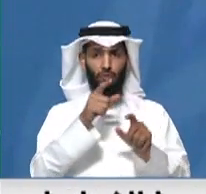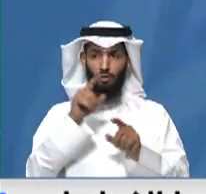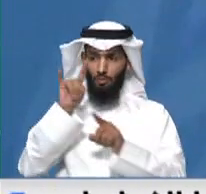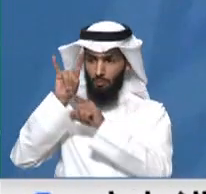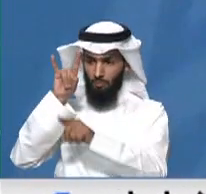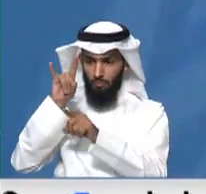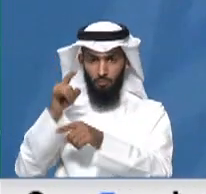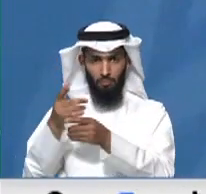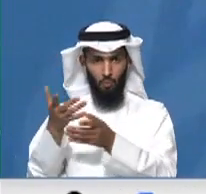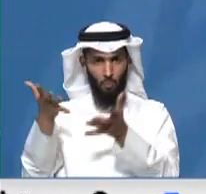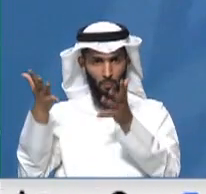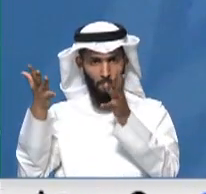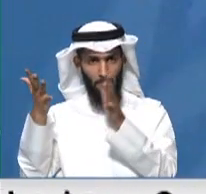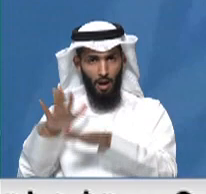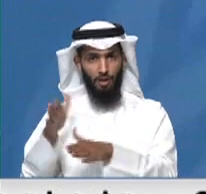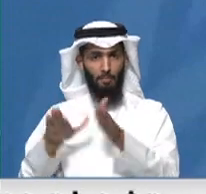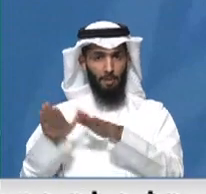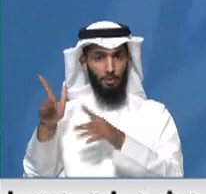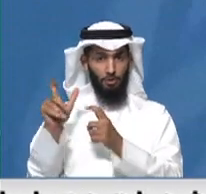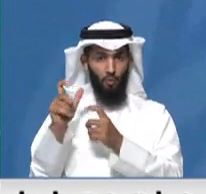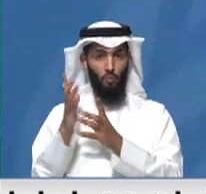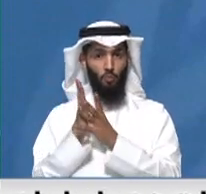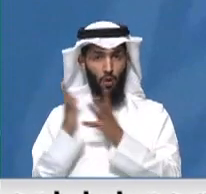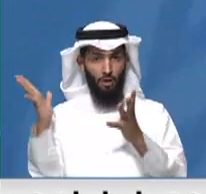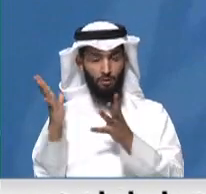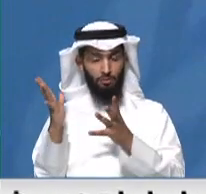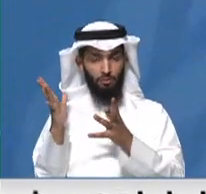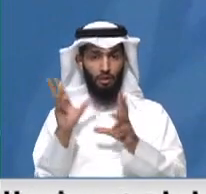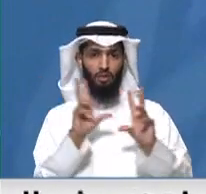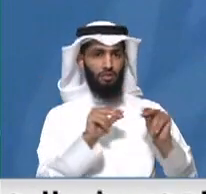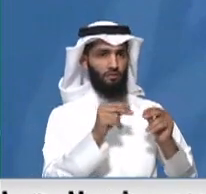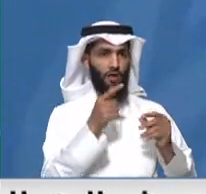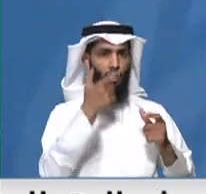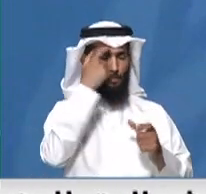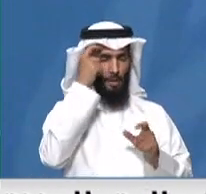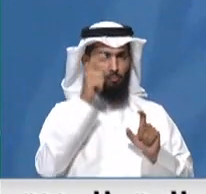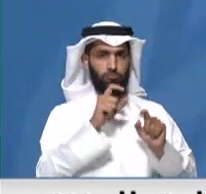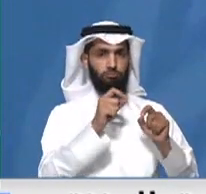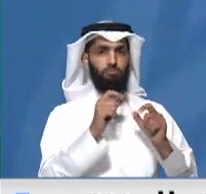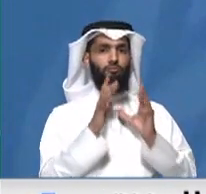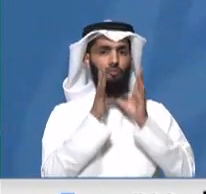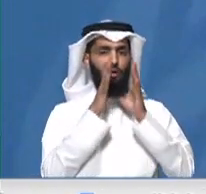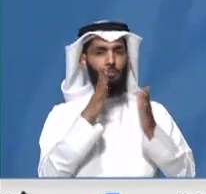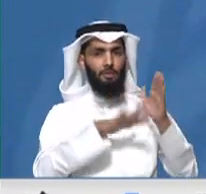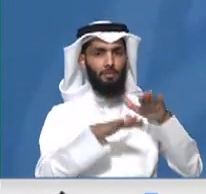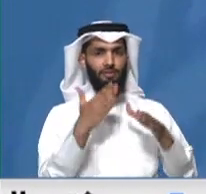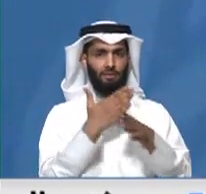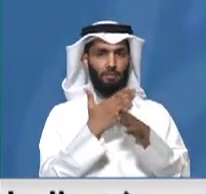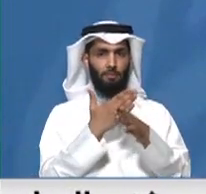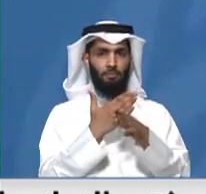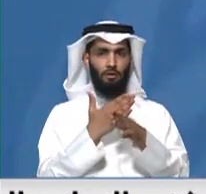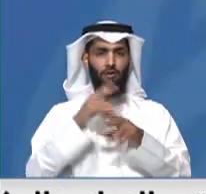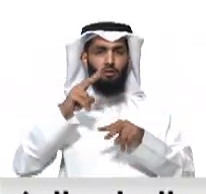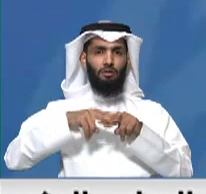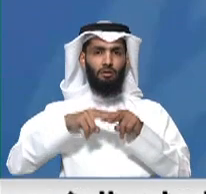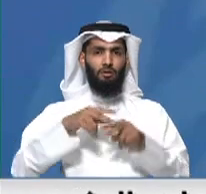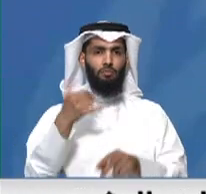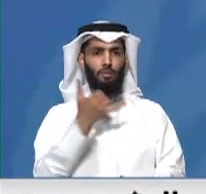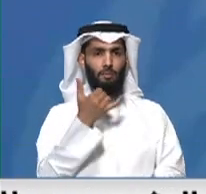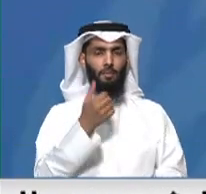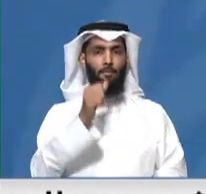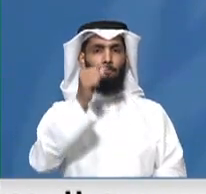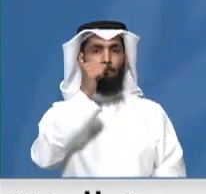لم نتمكن من إعادة تجميع هذا النظام الصحي وتوفير أساسيات الحياة من غذاء وماء وأدوية